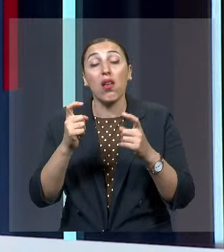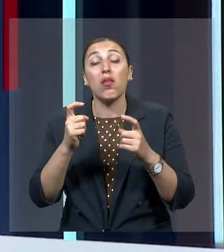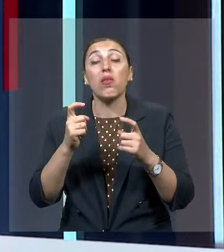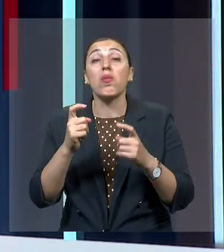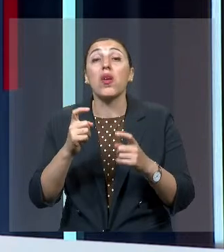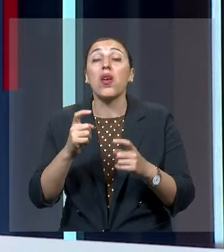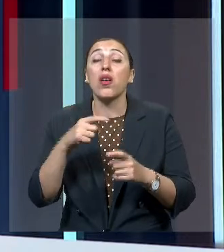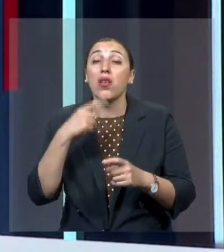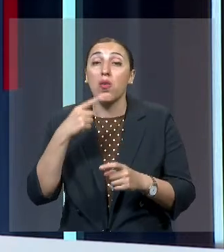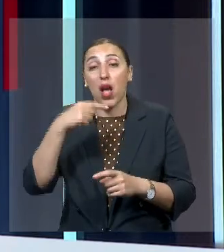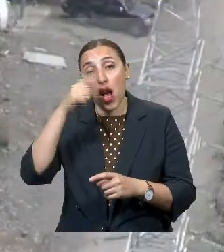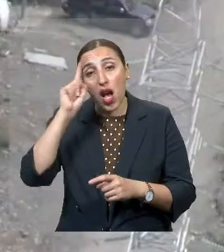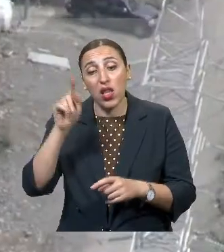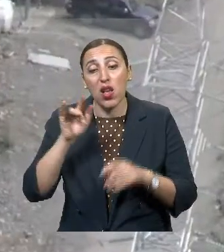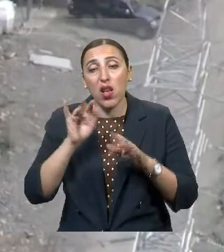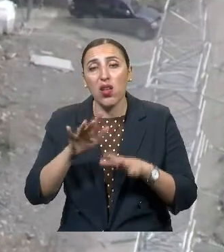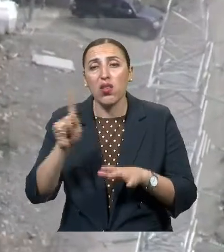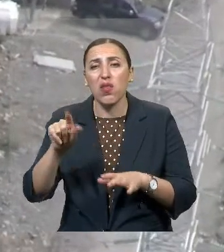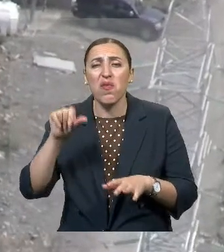քայլերն անբարո են։